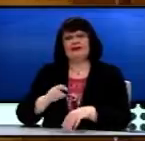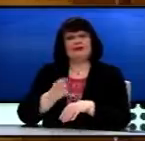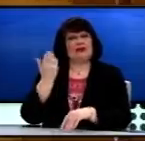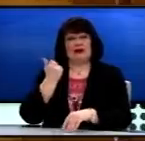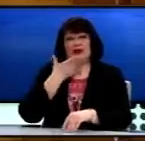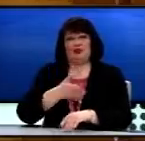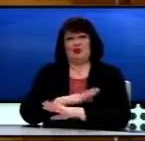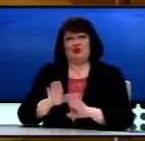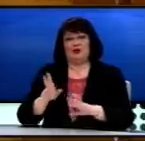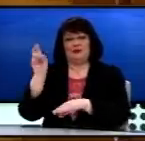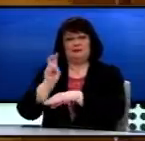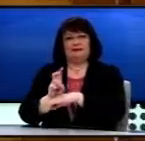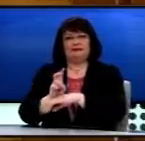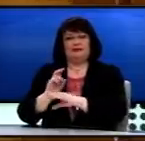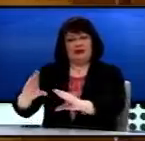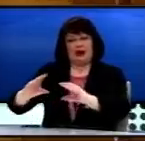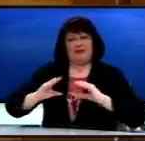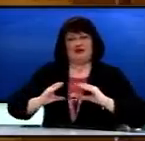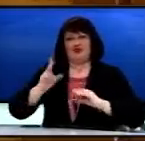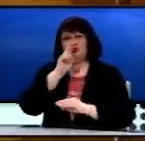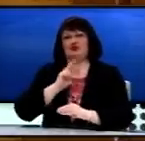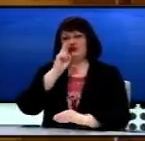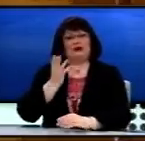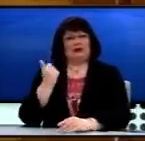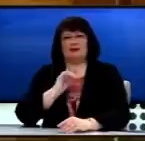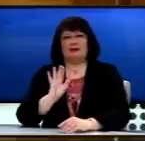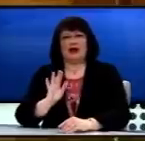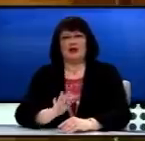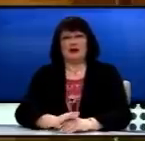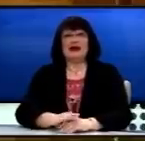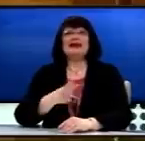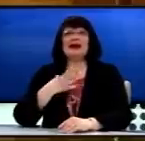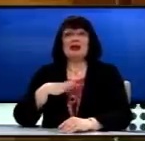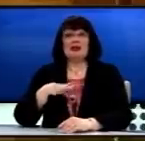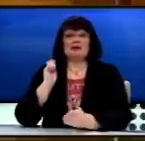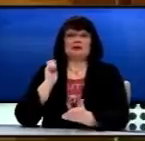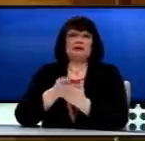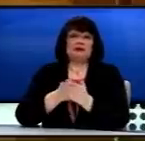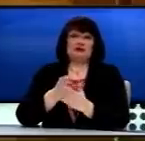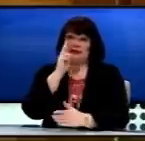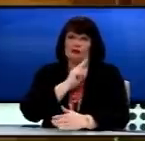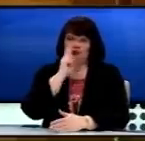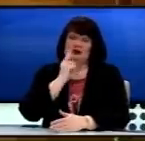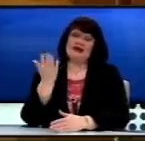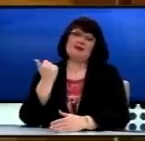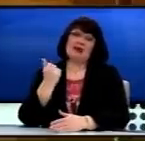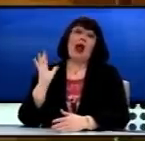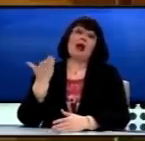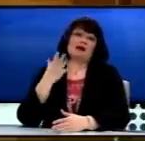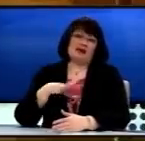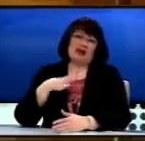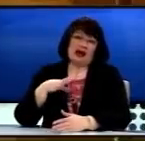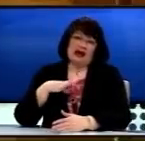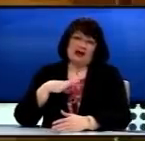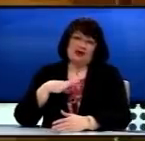τη στιγμή σημαντικές ποσότητες διαθέσιμων εμβολίων από τη Ρωσία και να θέλουμε και να θέλαμε και να θέλαμε